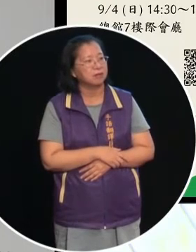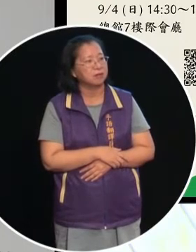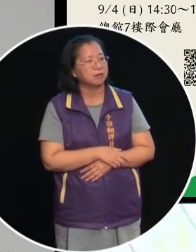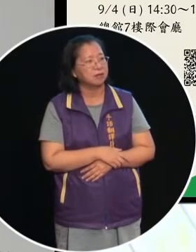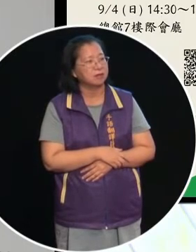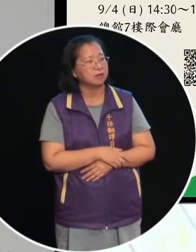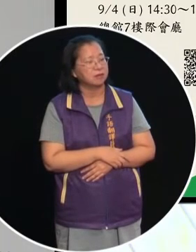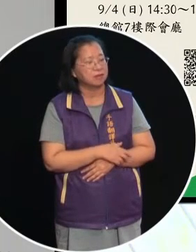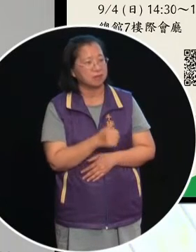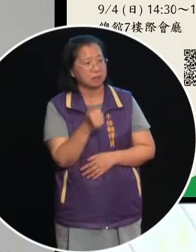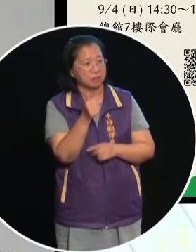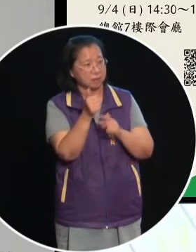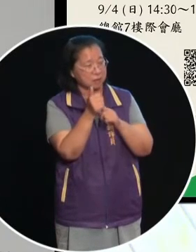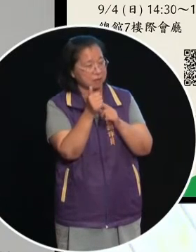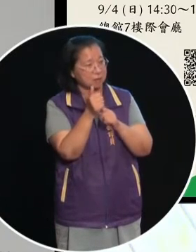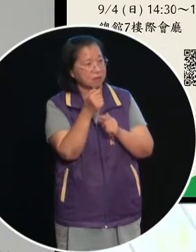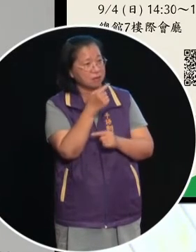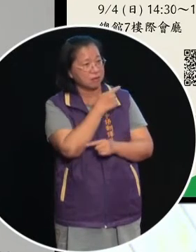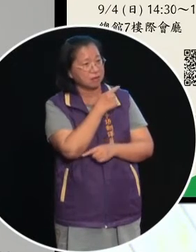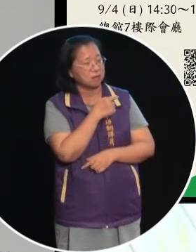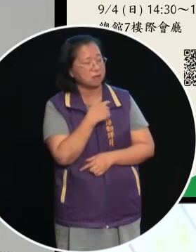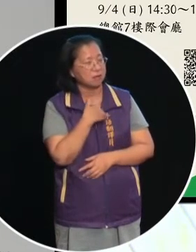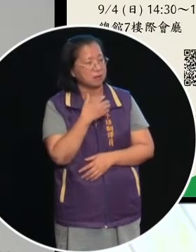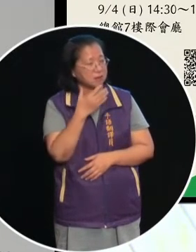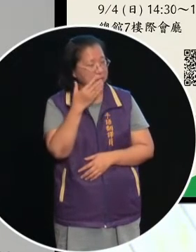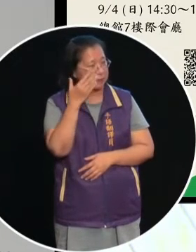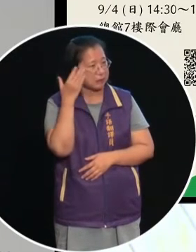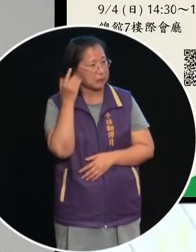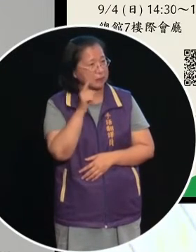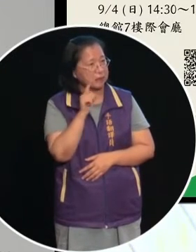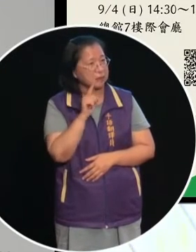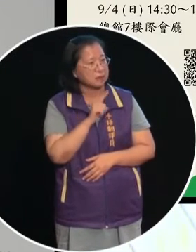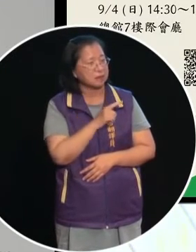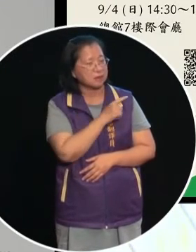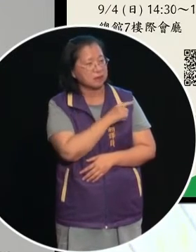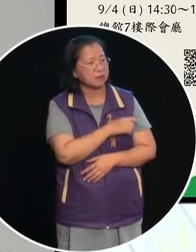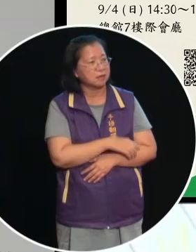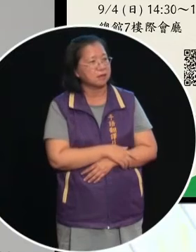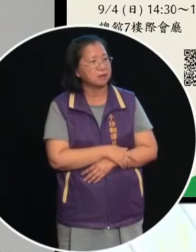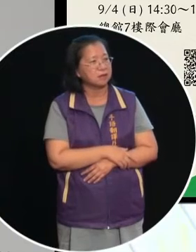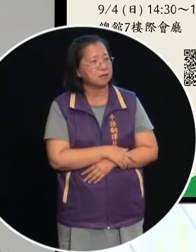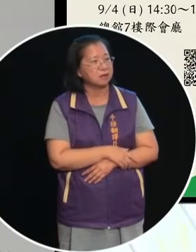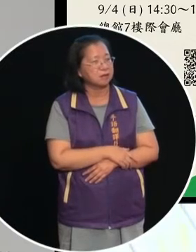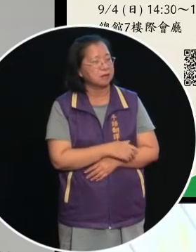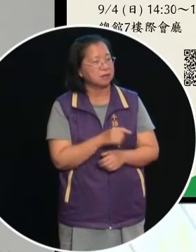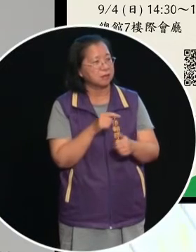生，这是日本的干事长，他有非常大的政治企图性的，